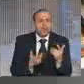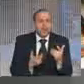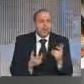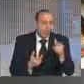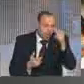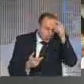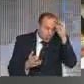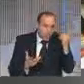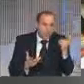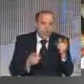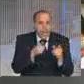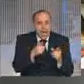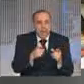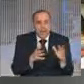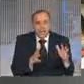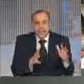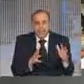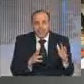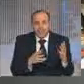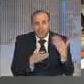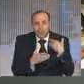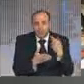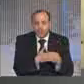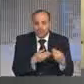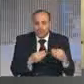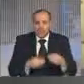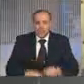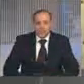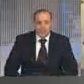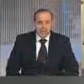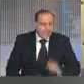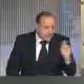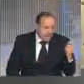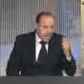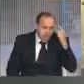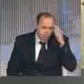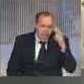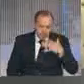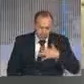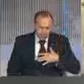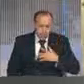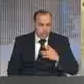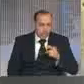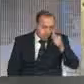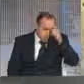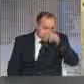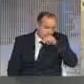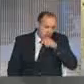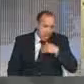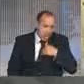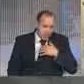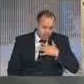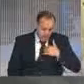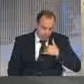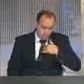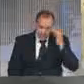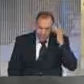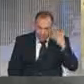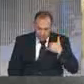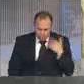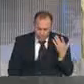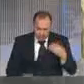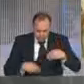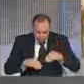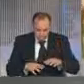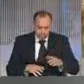بلادنا وتقريبه للمستهلك تعرف بالصناعه التقليديه اول حاجه والتونسي يحب الصناعه التقليديه على خاطر ما يخفاك